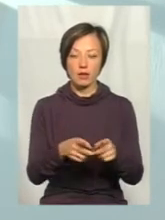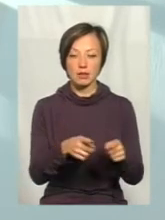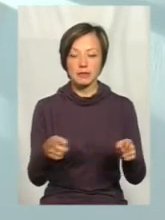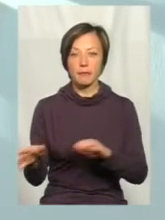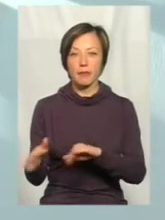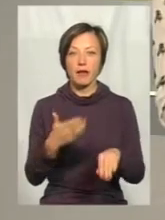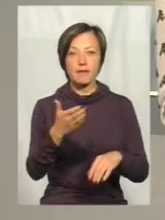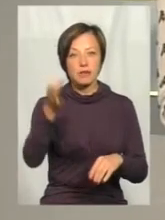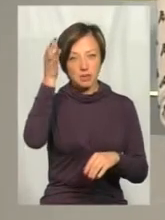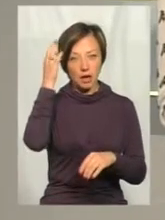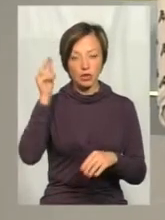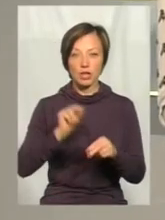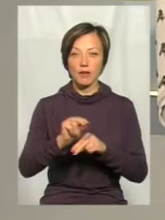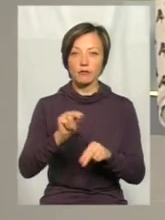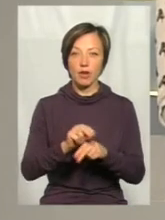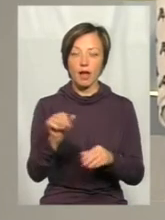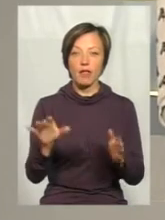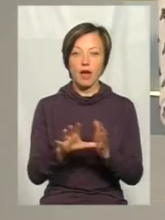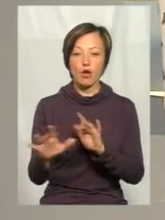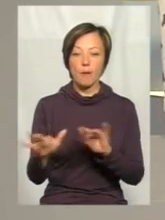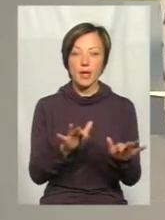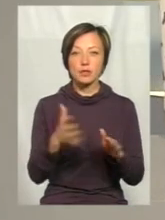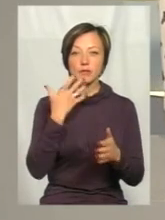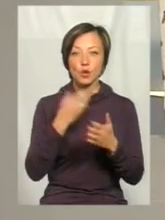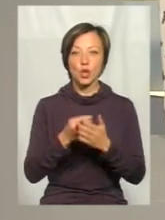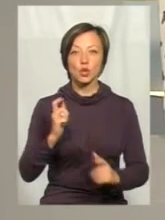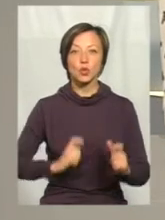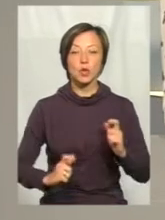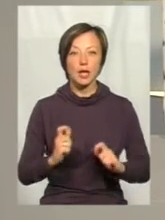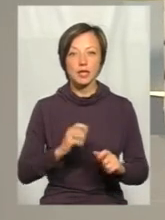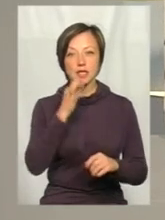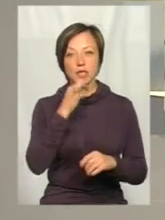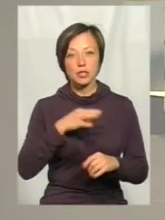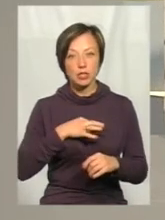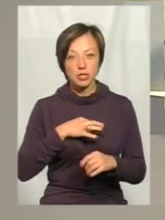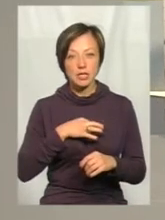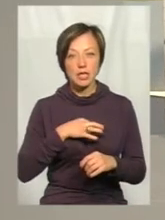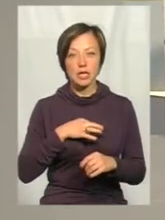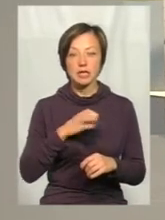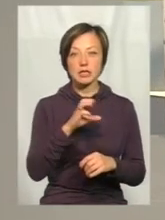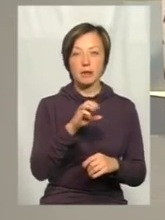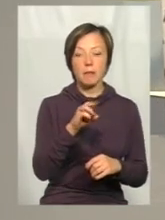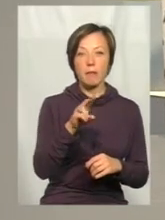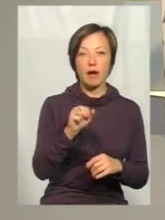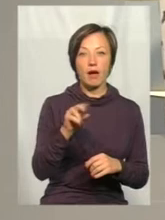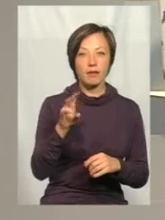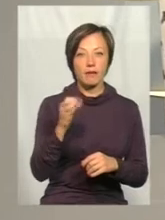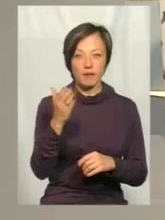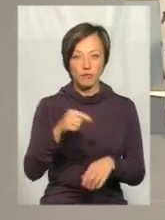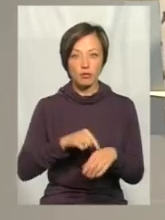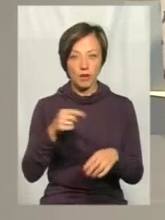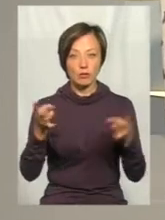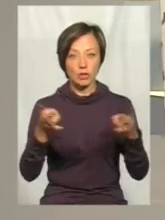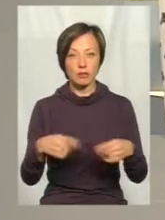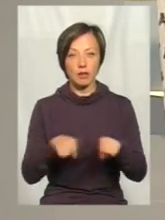ви згадували, що навчаєте уже енергоменеджменту своїх студентів. Скажіть, Степане, чи ви відчуваєте потребу в